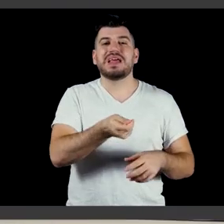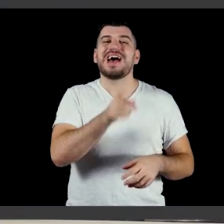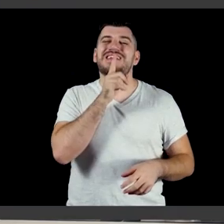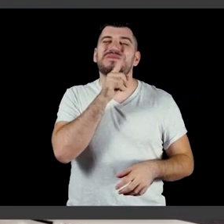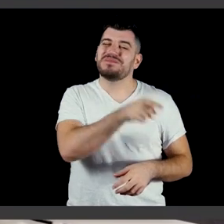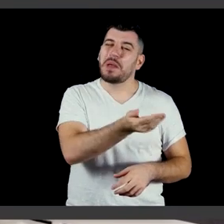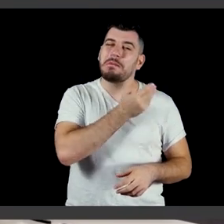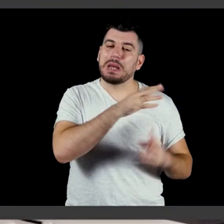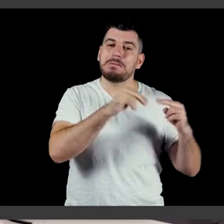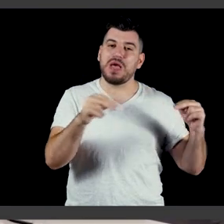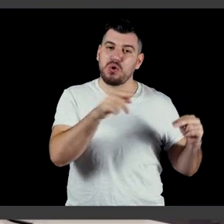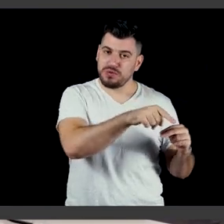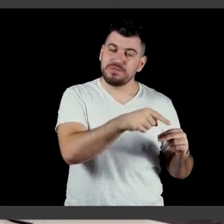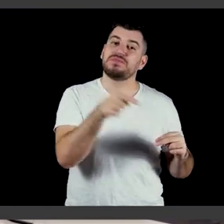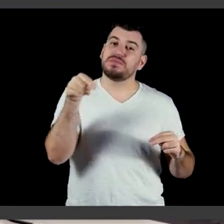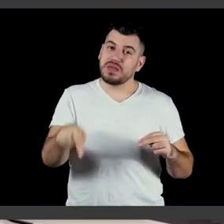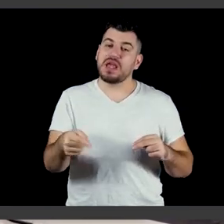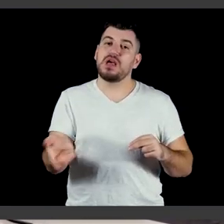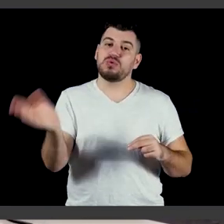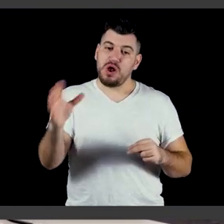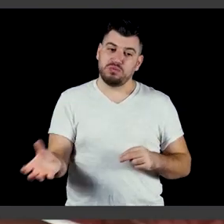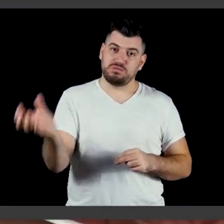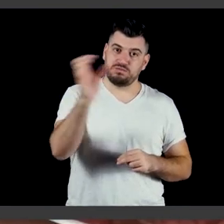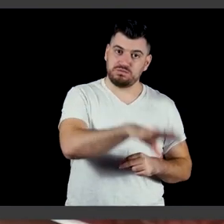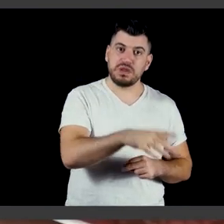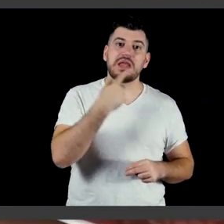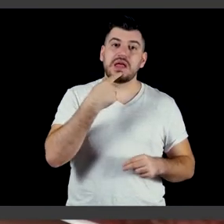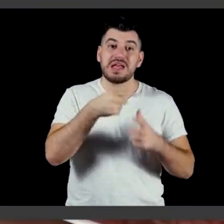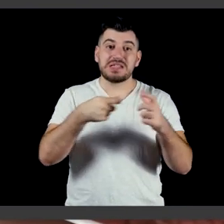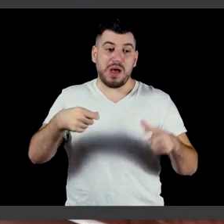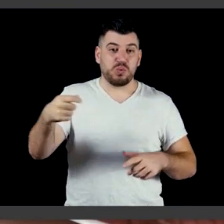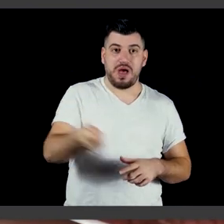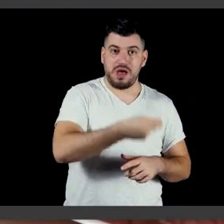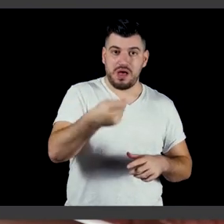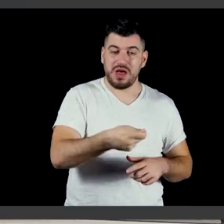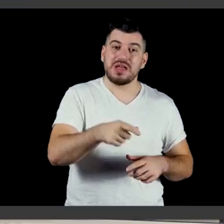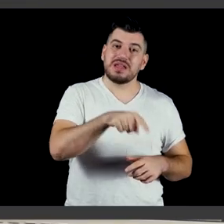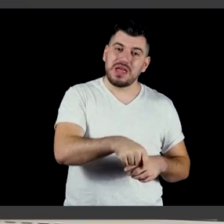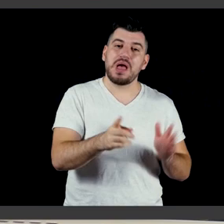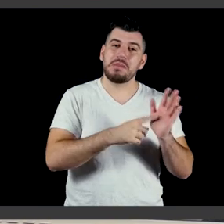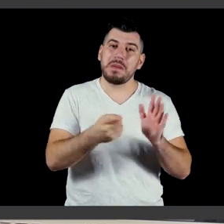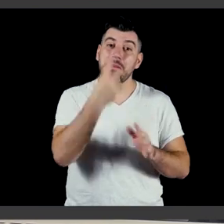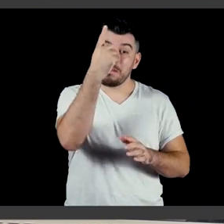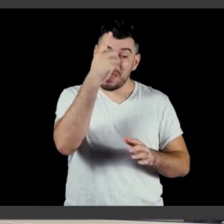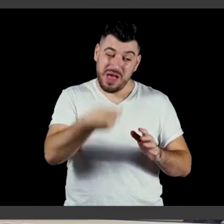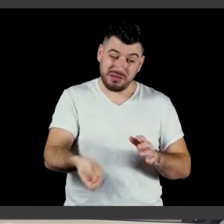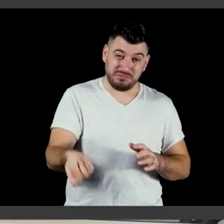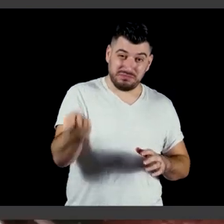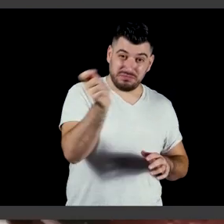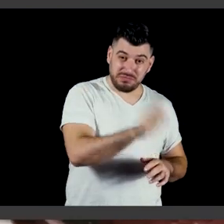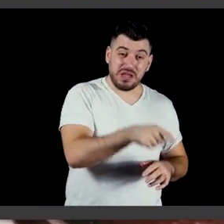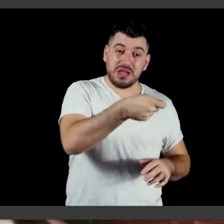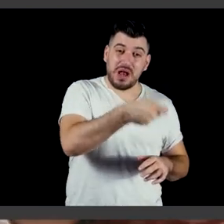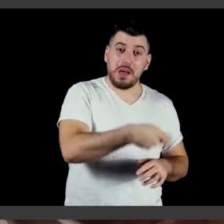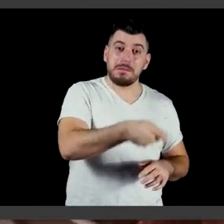βάζω στο τηγάνι, στο ίδιο τηγάνι που έχω ψήσει τον μπέικον. Παίρνω τον άλλο μπόγο, το βάζω και αυτό στο τηγάνι, παίρνω μια υπέροχη σπάτουλα και κάνω